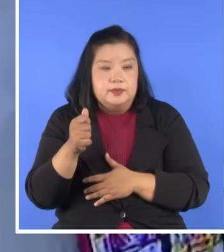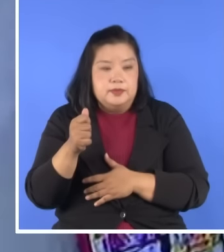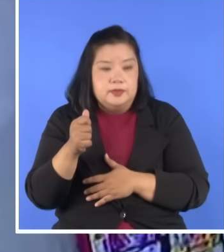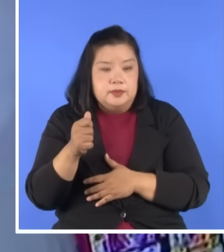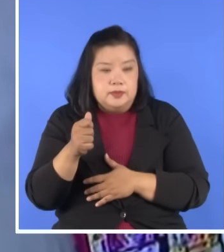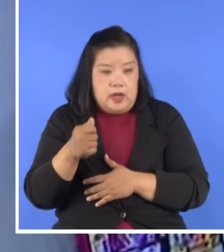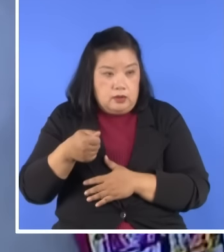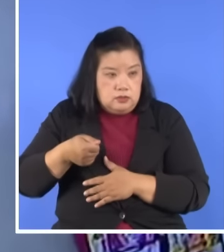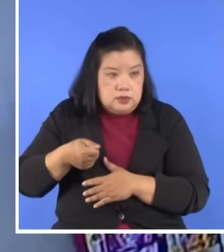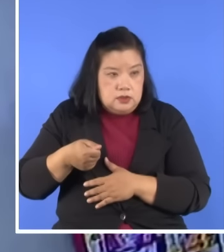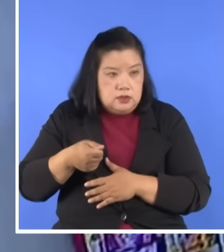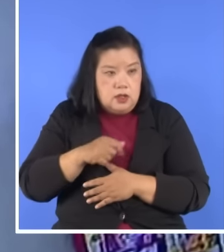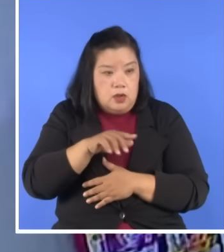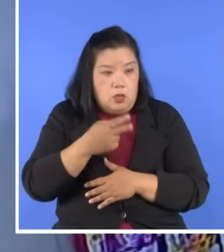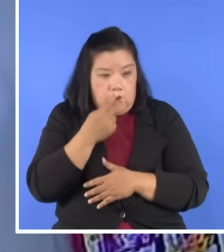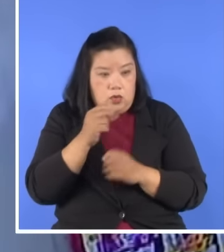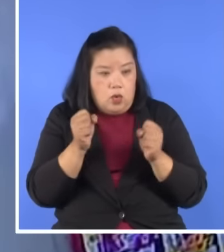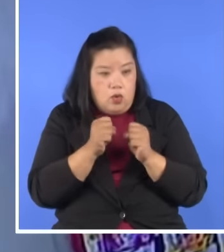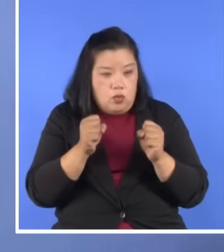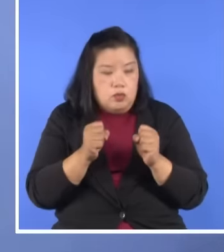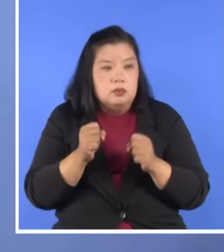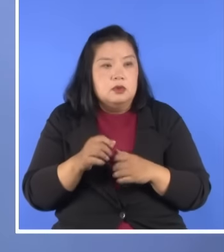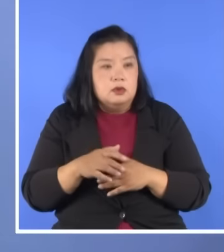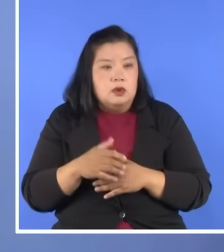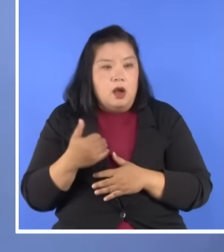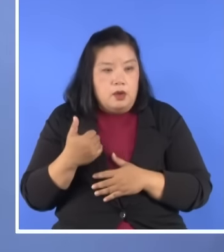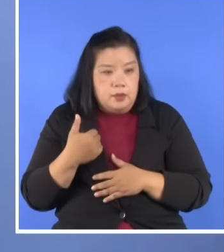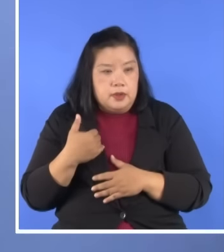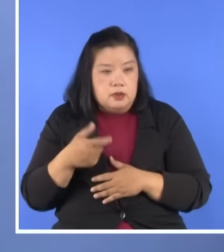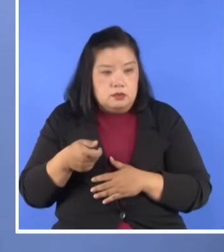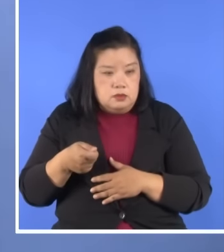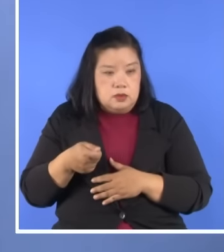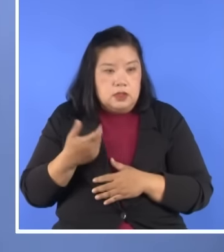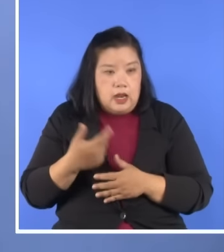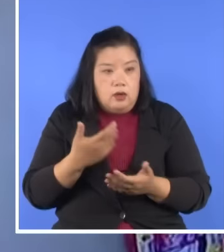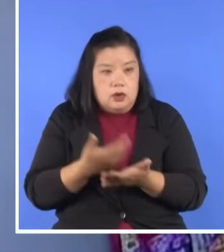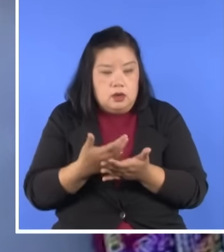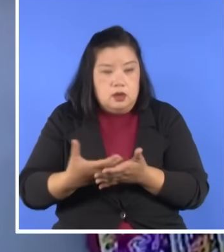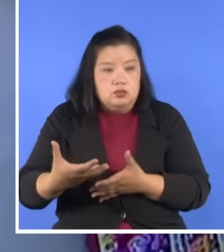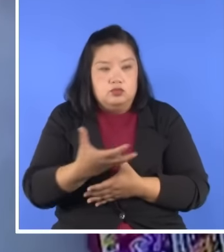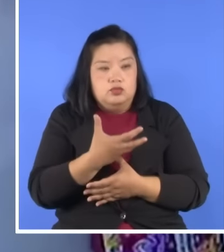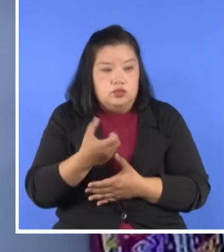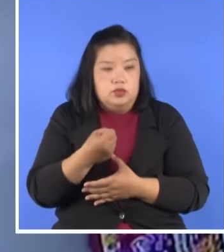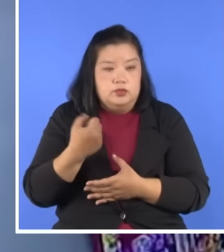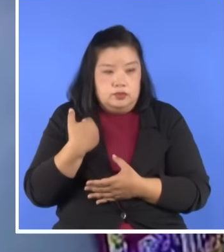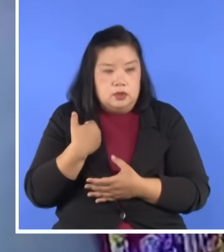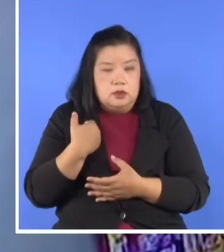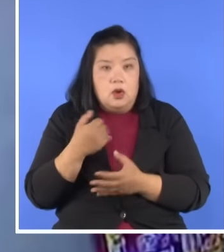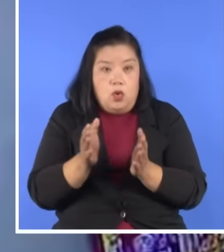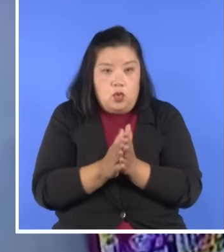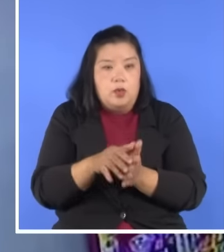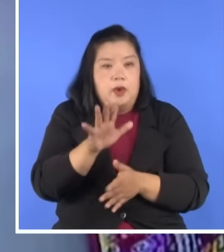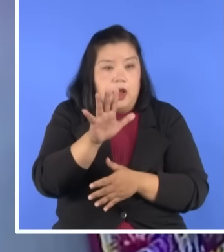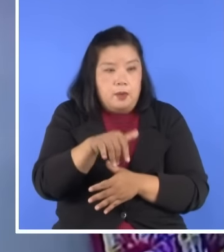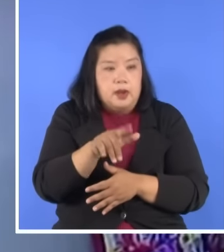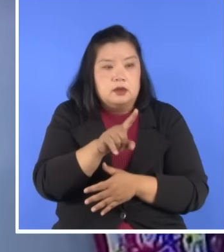กลัวไงกลัวนี่เอาพกมามันก็เข้ามาในบริเวณเคาน์เตอร์เลยนะครับมันก็มาหยิบเงินออกไปจากลิ้นชักเนี่ย5,1 162